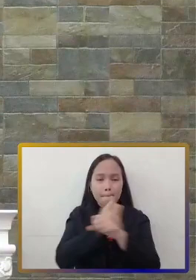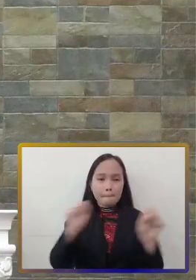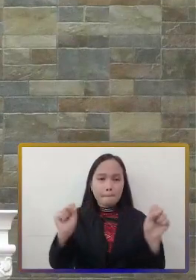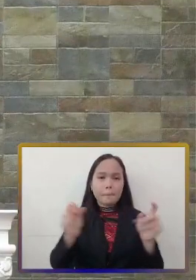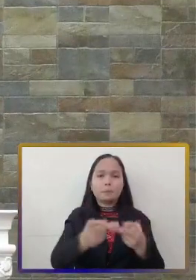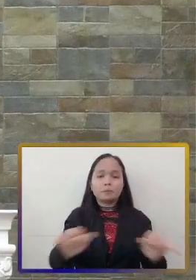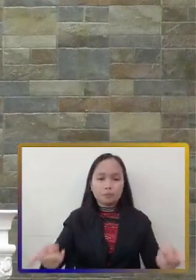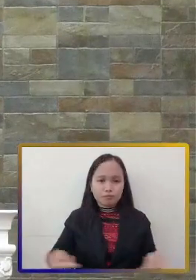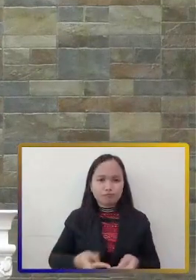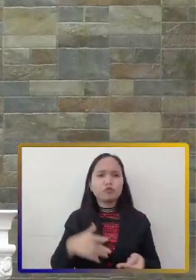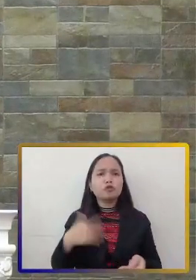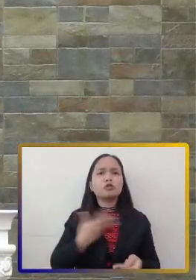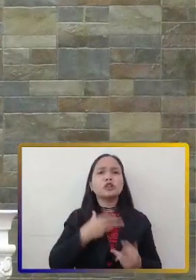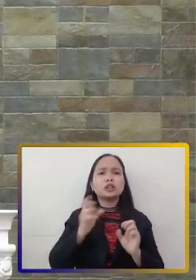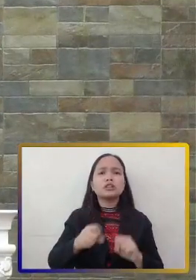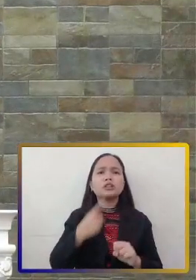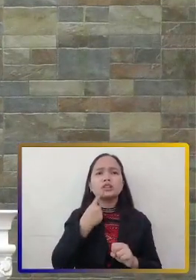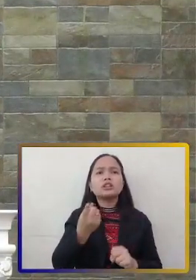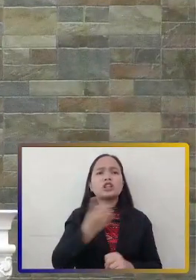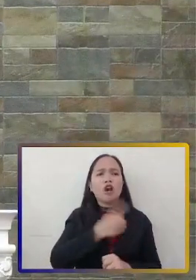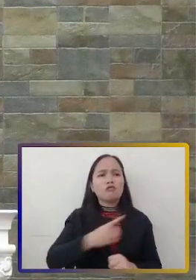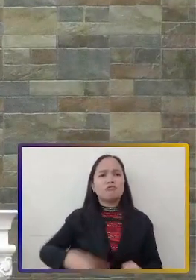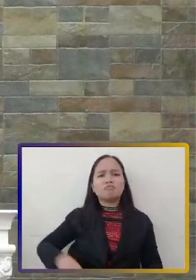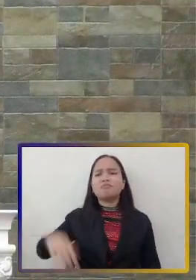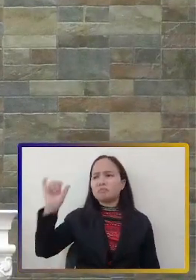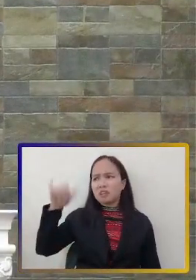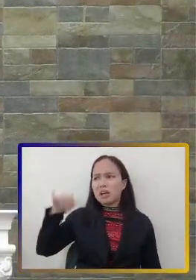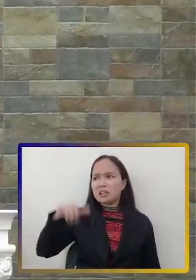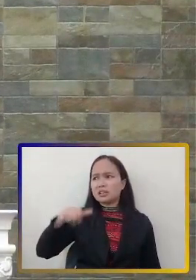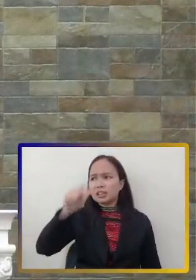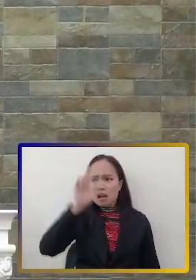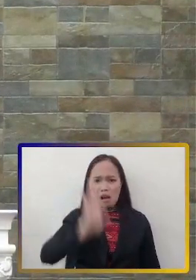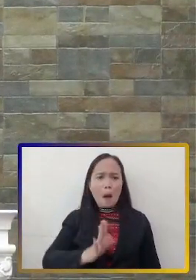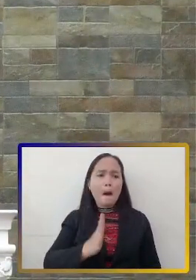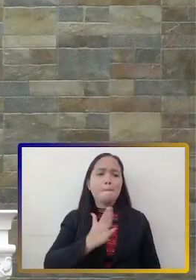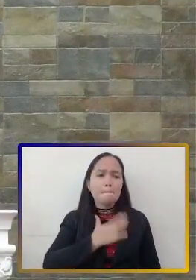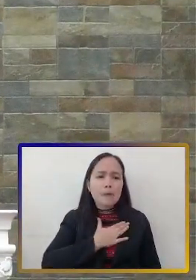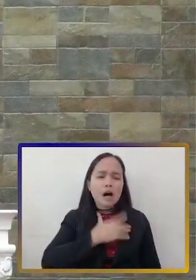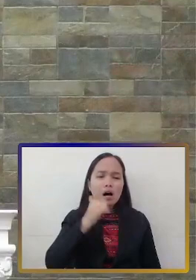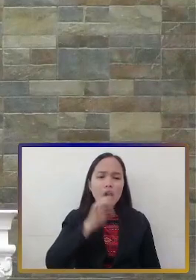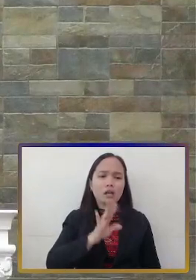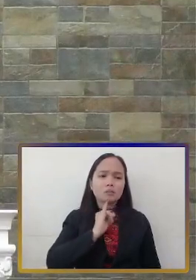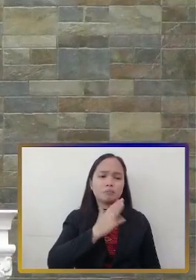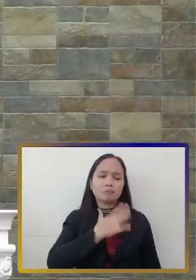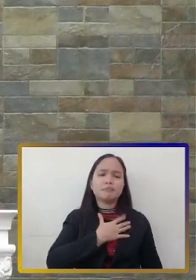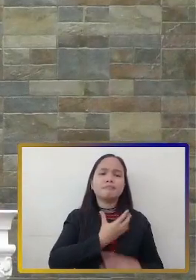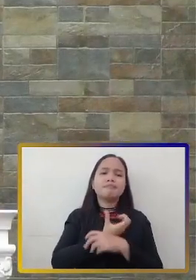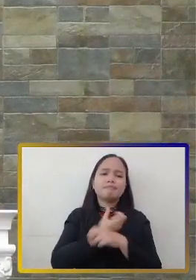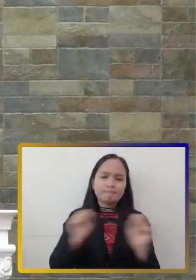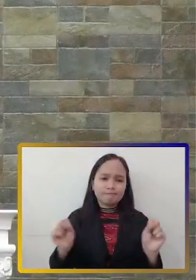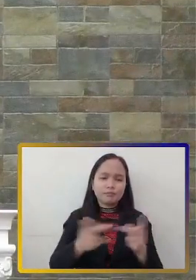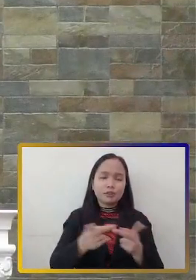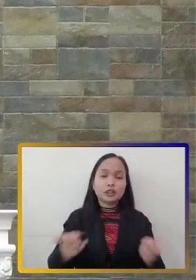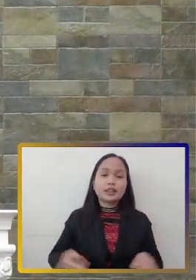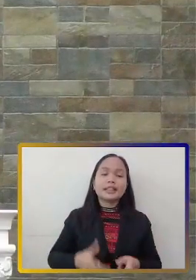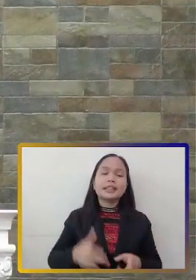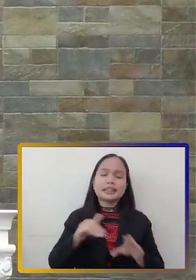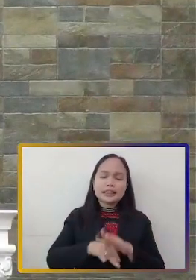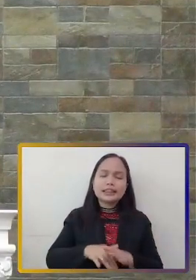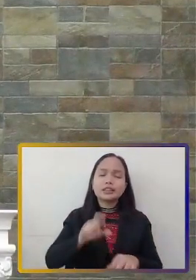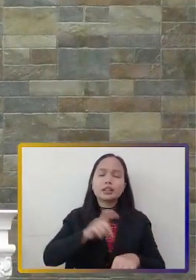You can say with David, yes, God is my refuge in times of